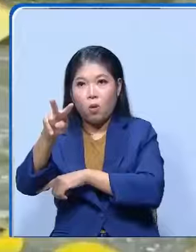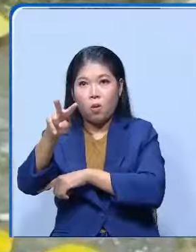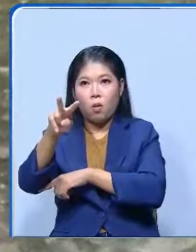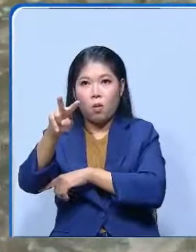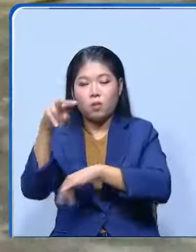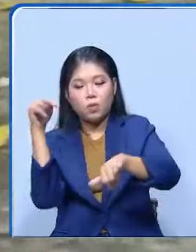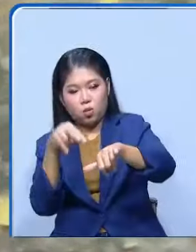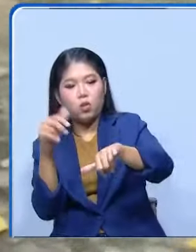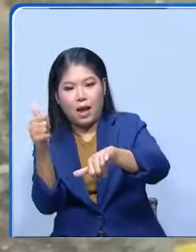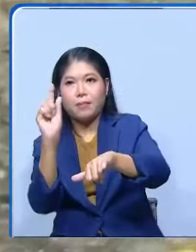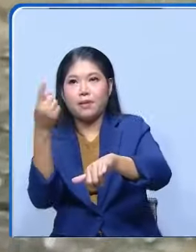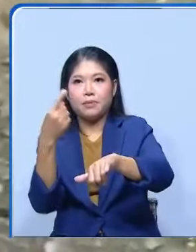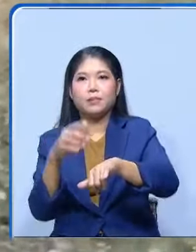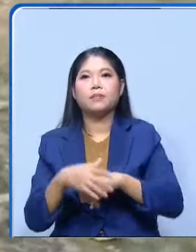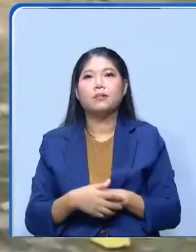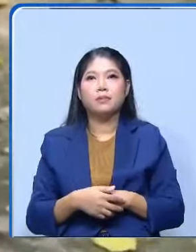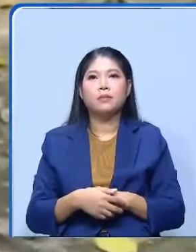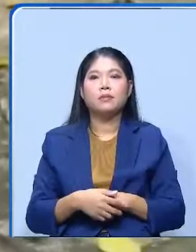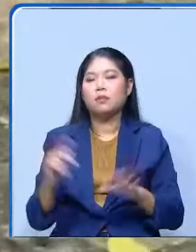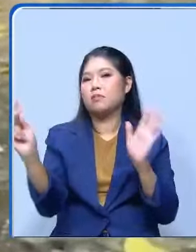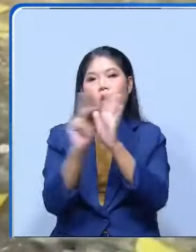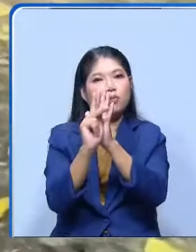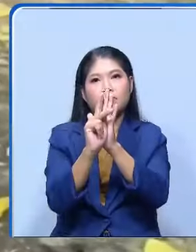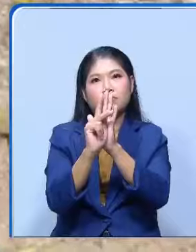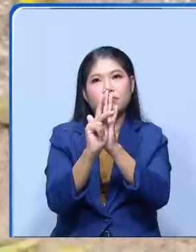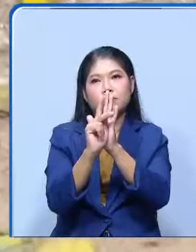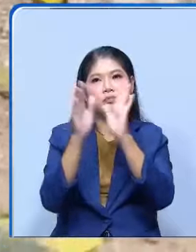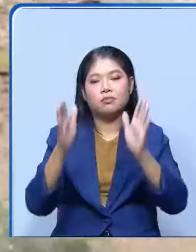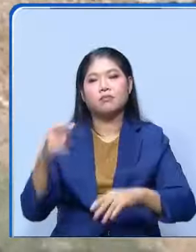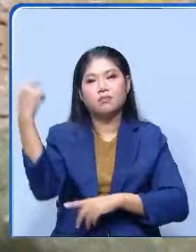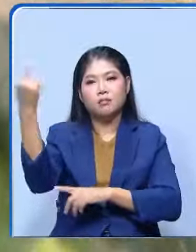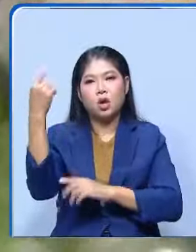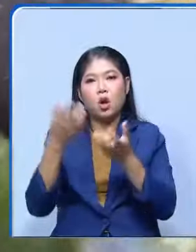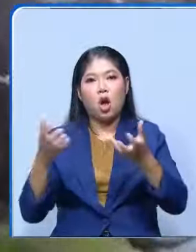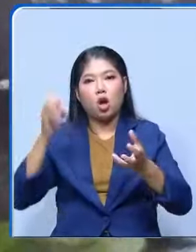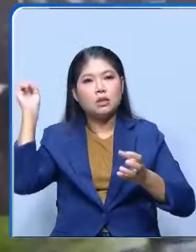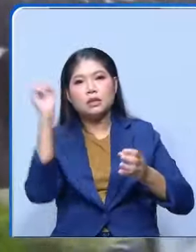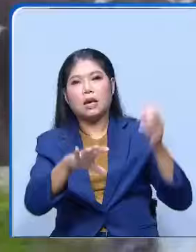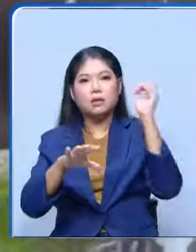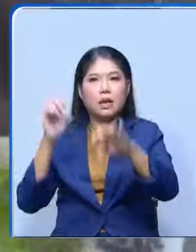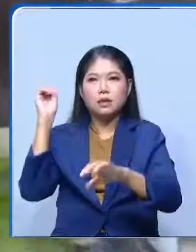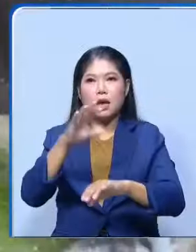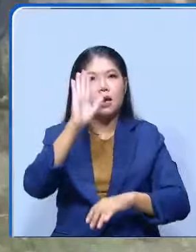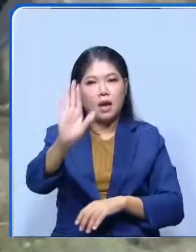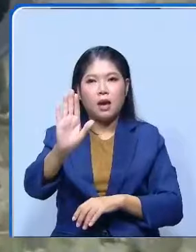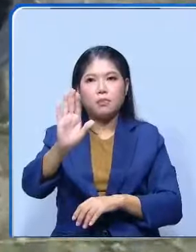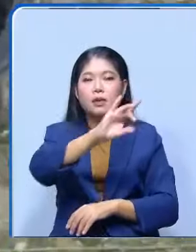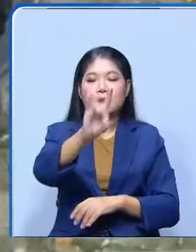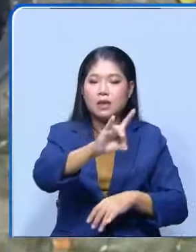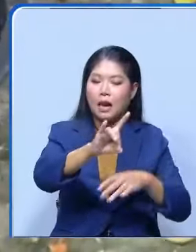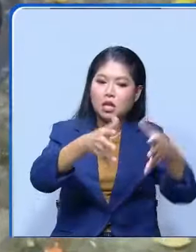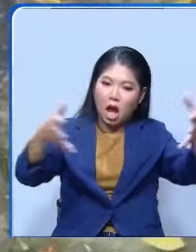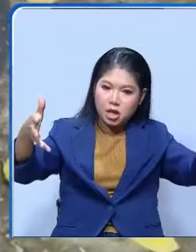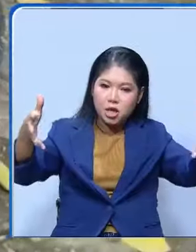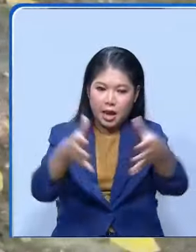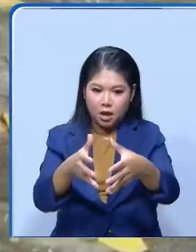ารักของน้องได้อีกครั้งนึงแล้วก็ประกาศกฎเหล็กเลยห้ามนักท่องเที่ยวคว้างปาสิ่งของใส่สัตว์ทุกตัวไม่ว่าจะเป็นสัตว์เล็กหรือสัตว์ให